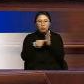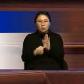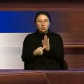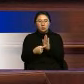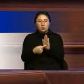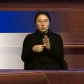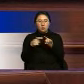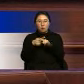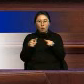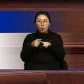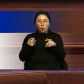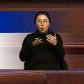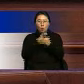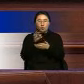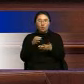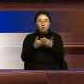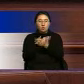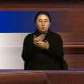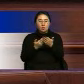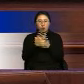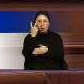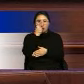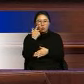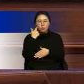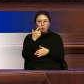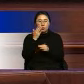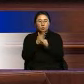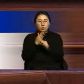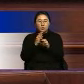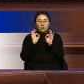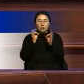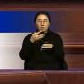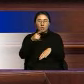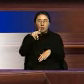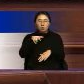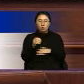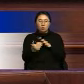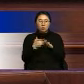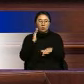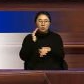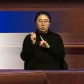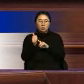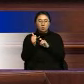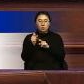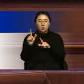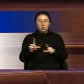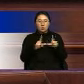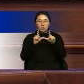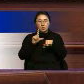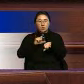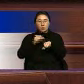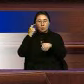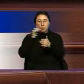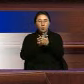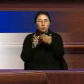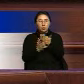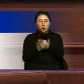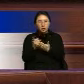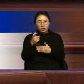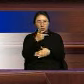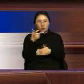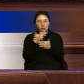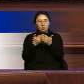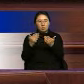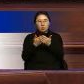평가하여 공유재산 으로 관리 못 하고 이 고 김대중 전 대통령께서 학을 벗 와 b 가 평화통일을